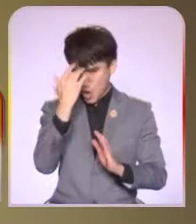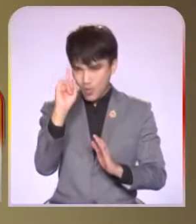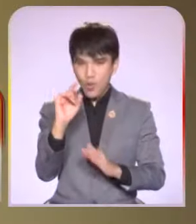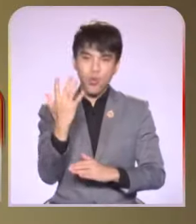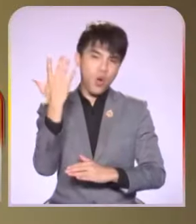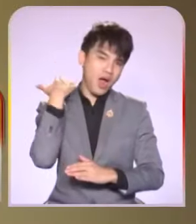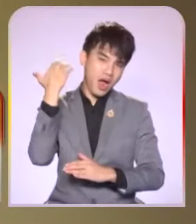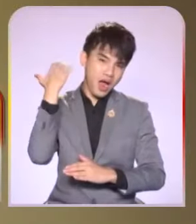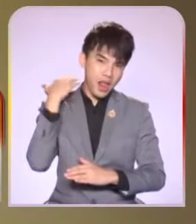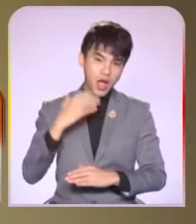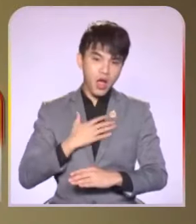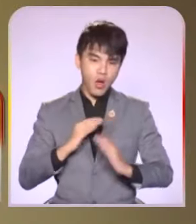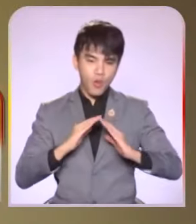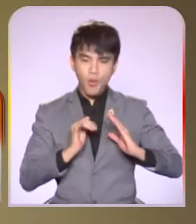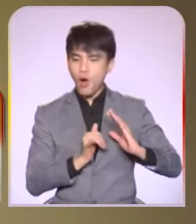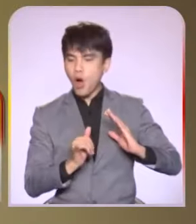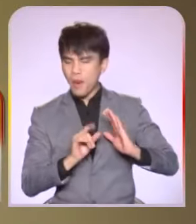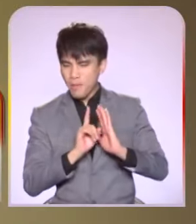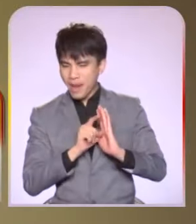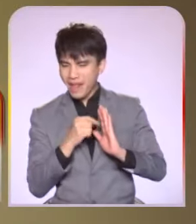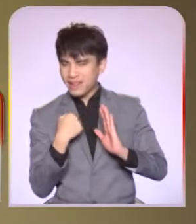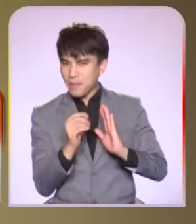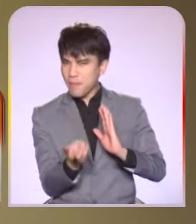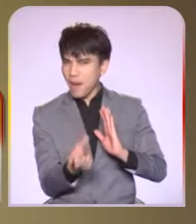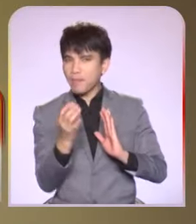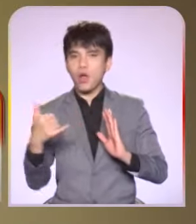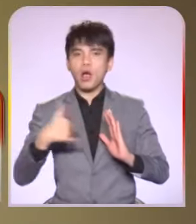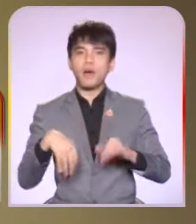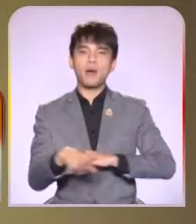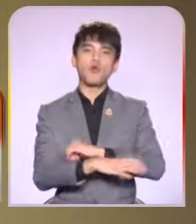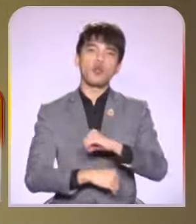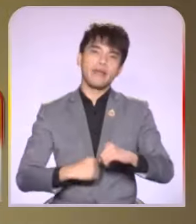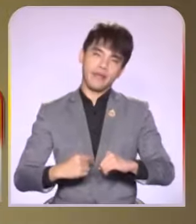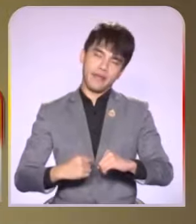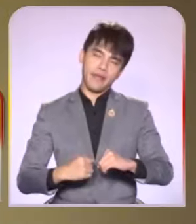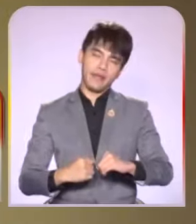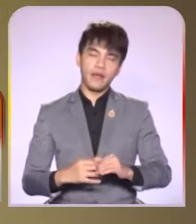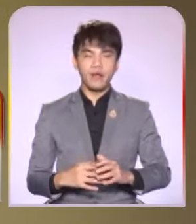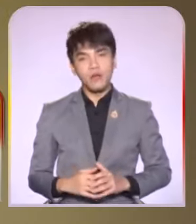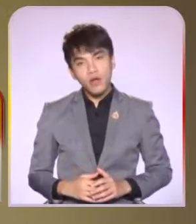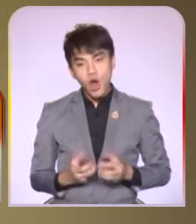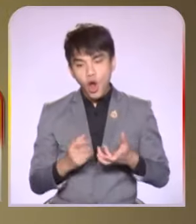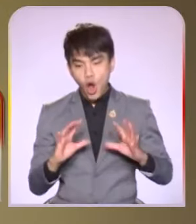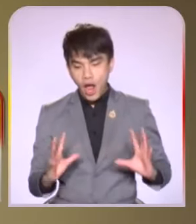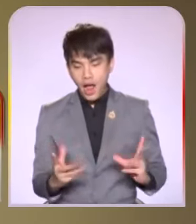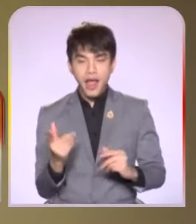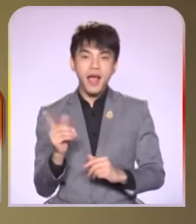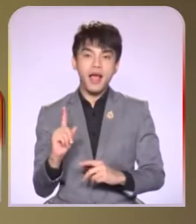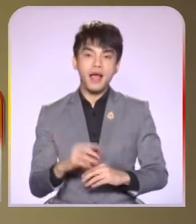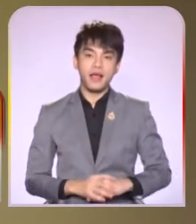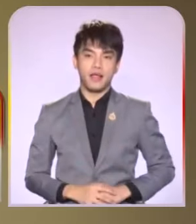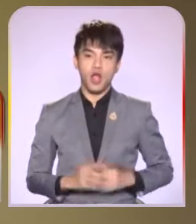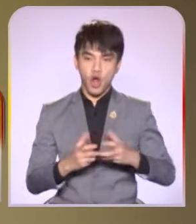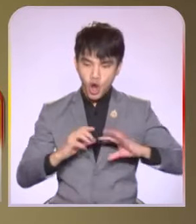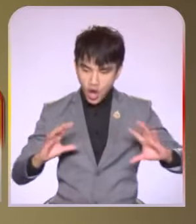เนี่ยผมออกจากบ้านไปแค่10นาทีคนร้ายก็มาก่อเหตุทันทีแล้วถามว่าพี่อะไรหายไปบ้างหายไปจ